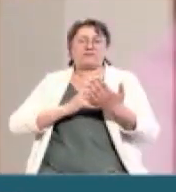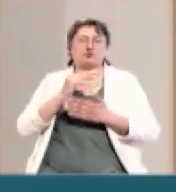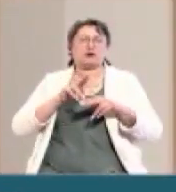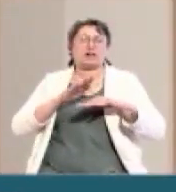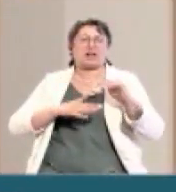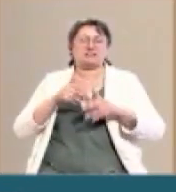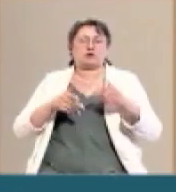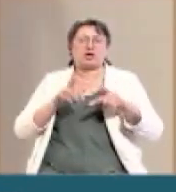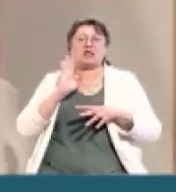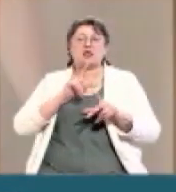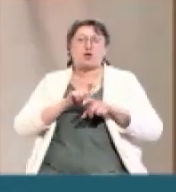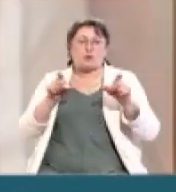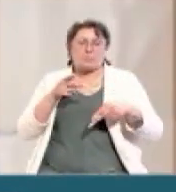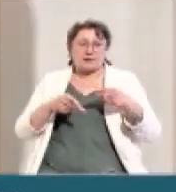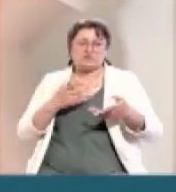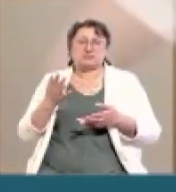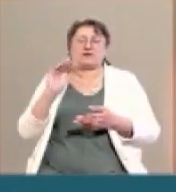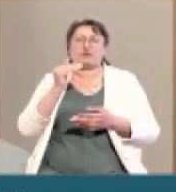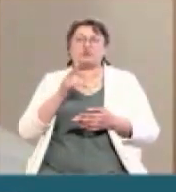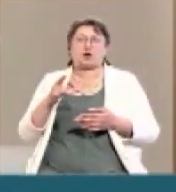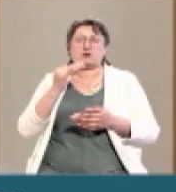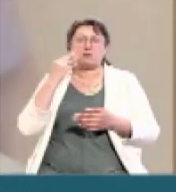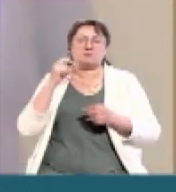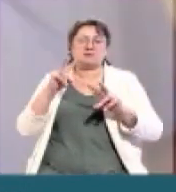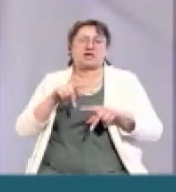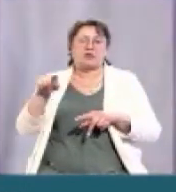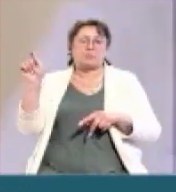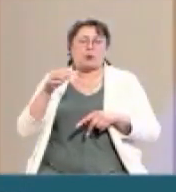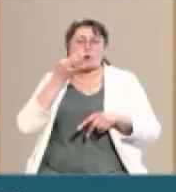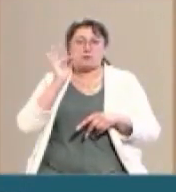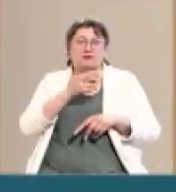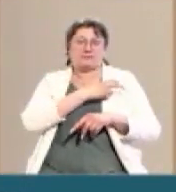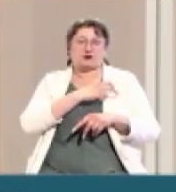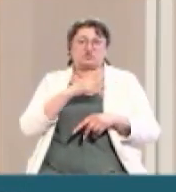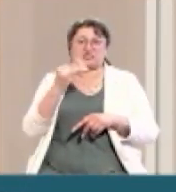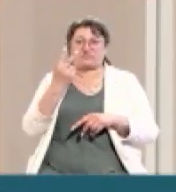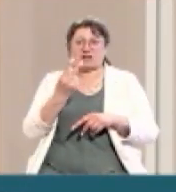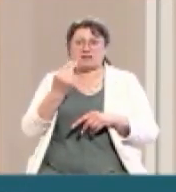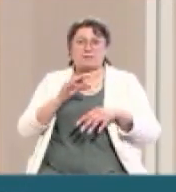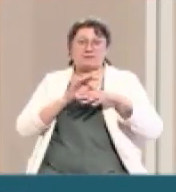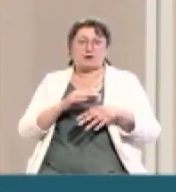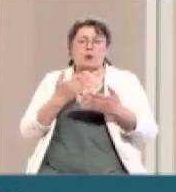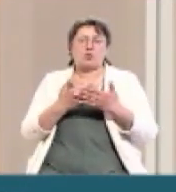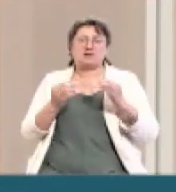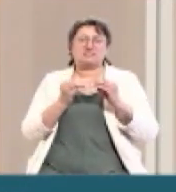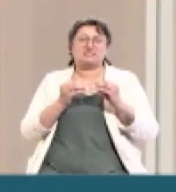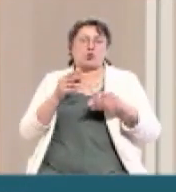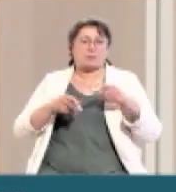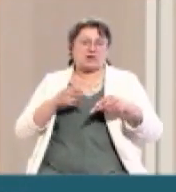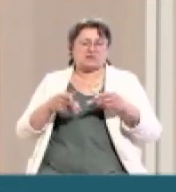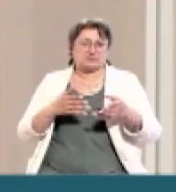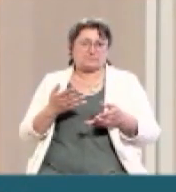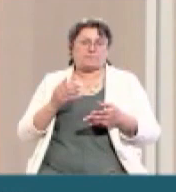Ол гинекологиялық ота түрлерін жасайды. Тәжірибелі дәрігер Алматыдан Федоров ауданына арнайы келген. Екі күн аралығында 10-ға жуық